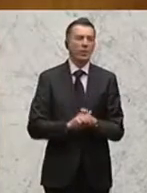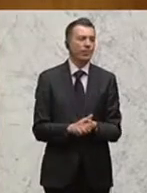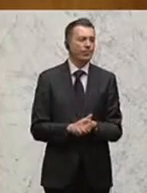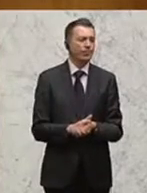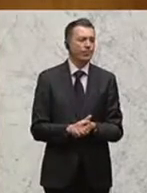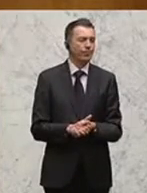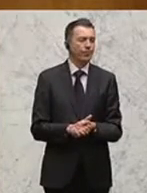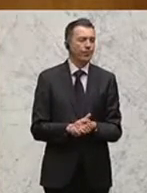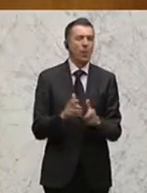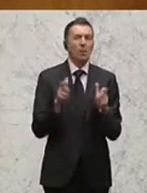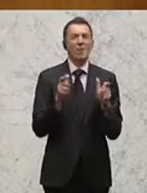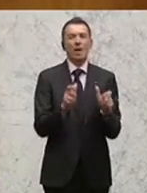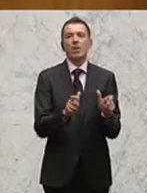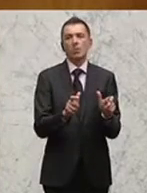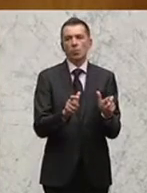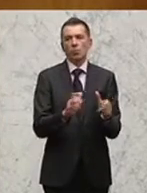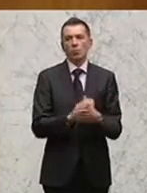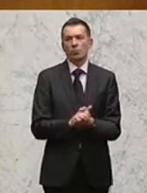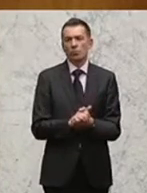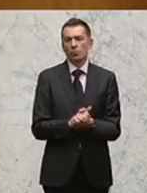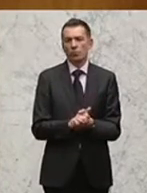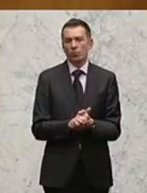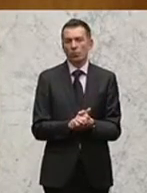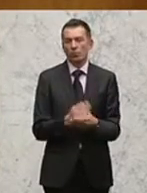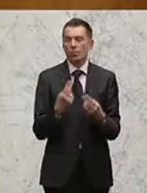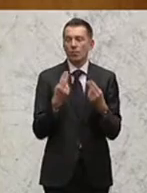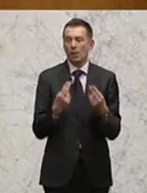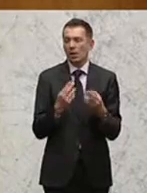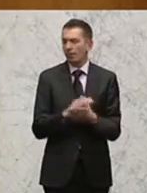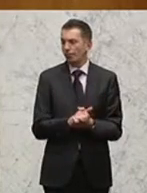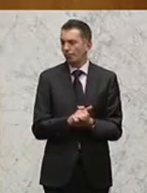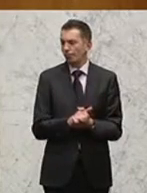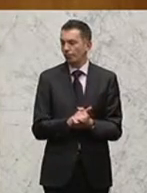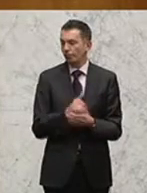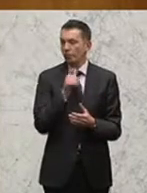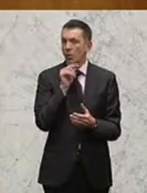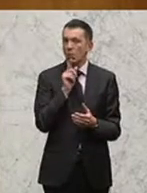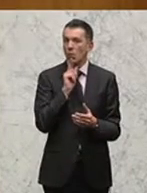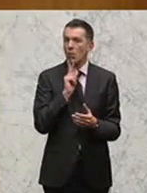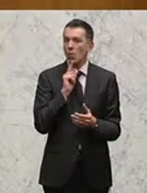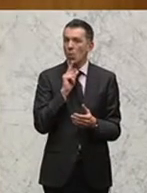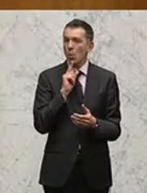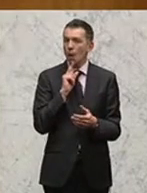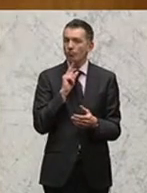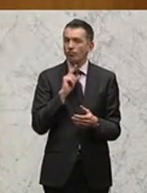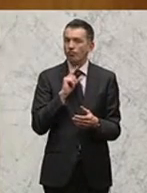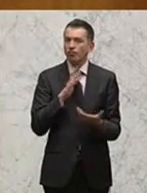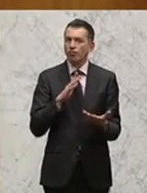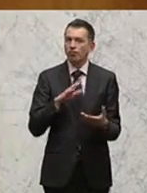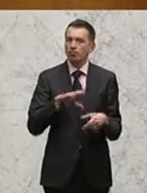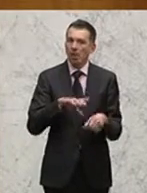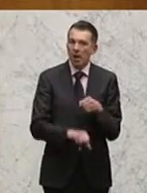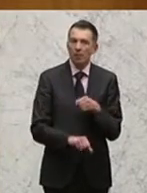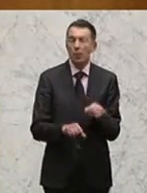soll. Prävention ist wichtig. Nicht nur Repression, sondern vor allem auch Prävention.